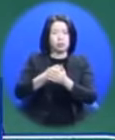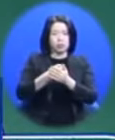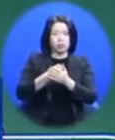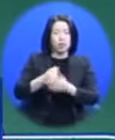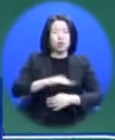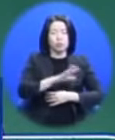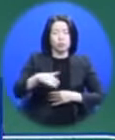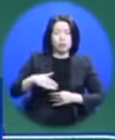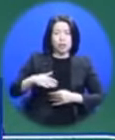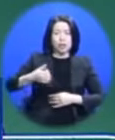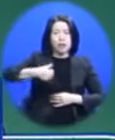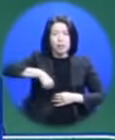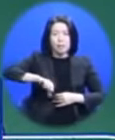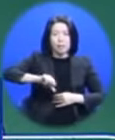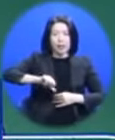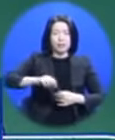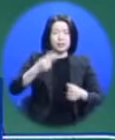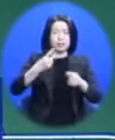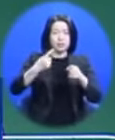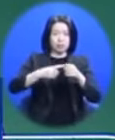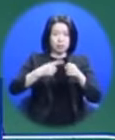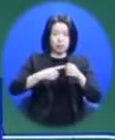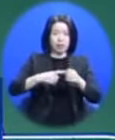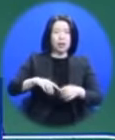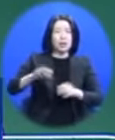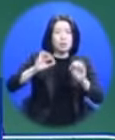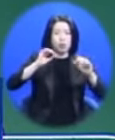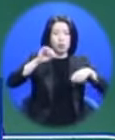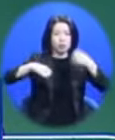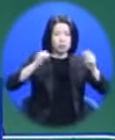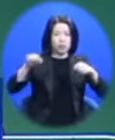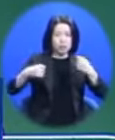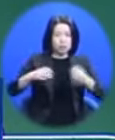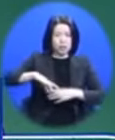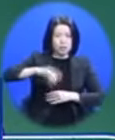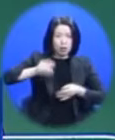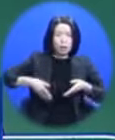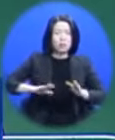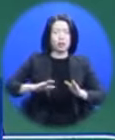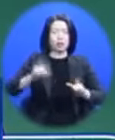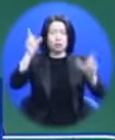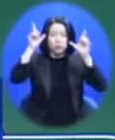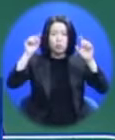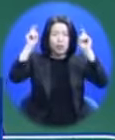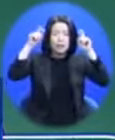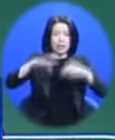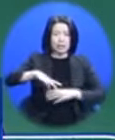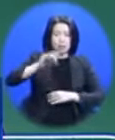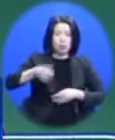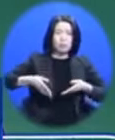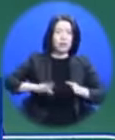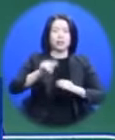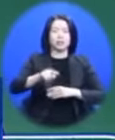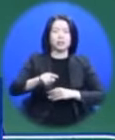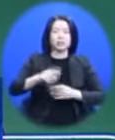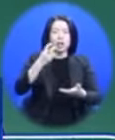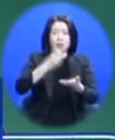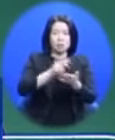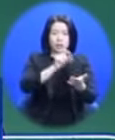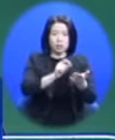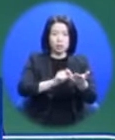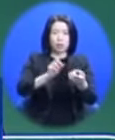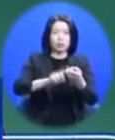맏아들들과 가축의 처음 난 것과 소와 양의 처음 난 것을 율법에 기록된 대로 우리 하나님의 전으로